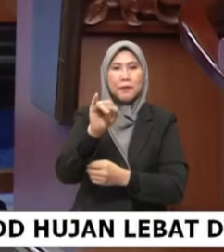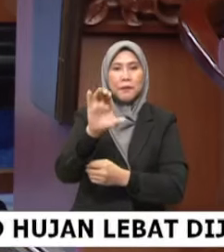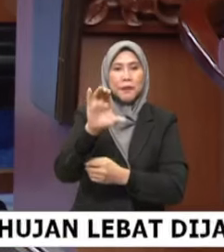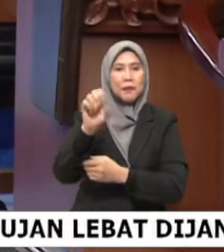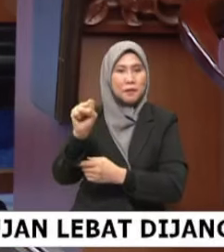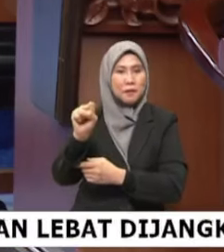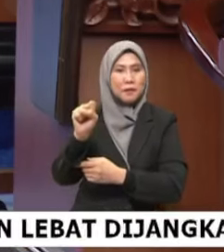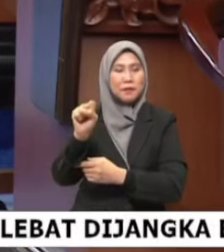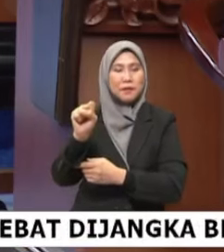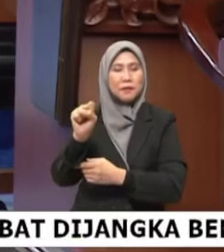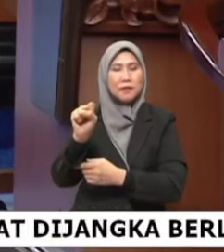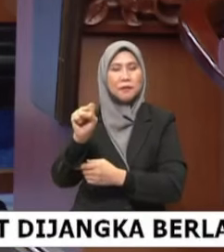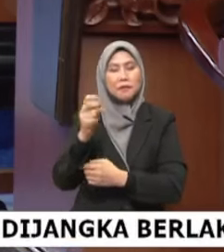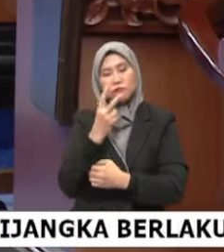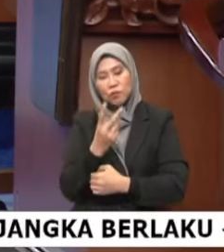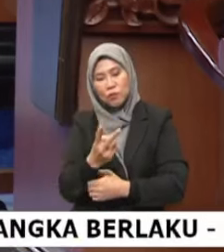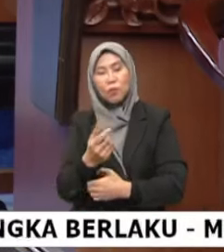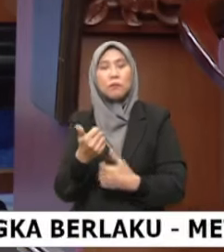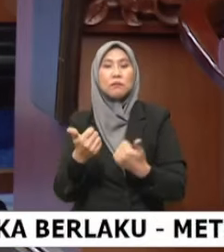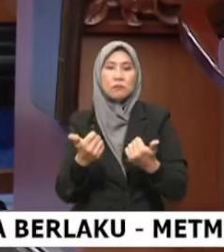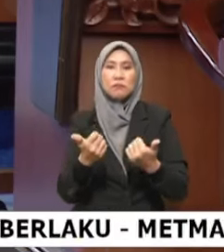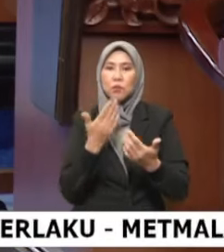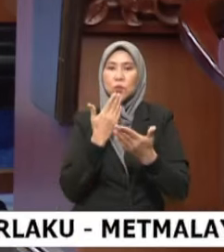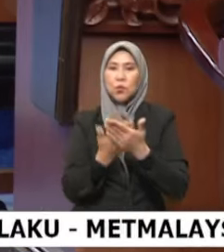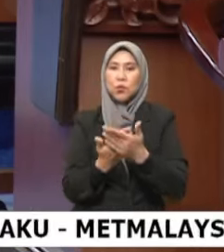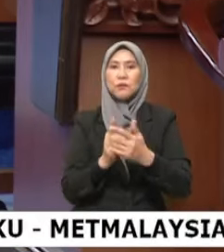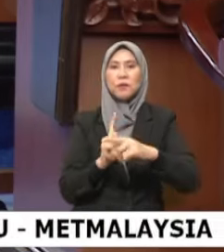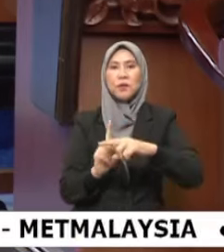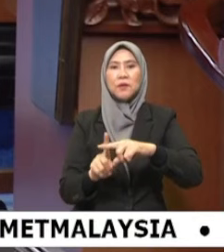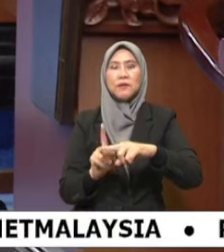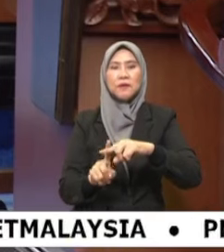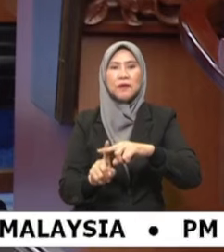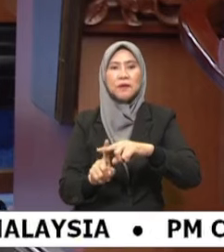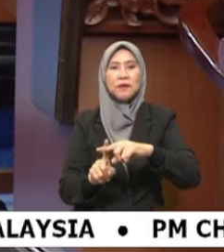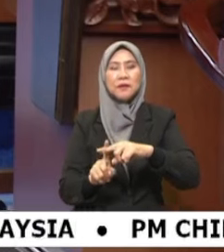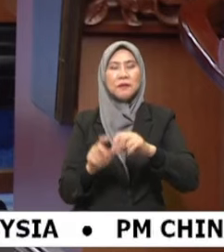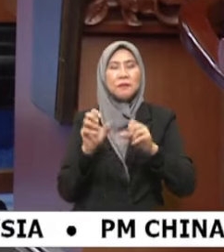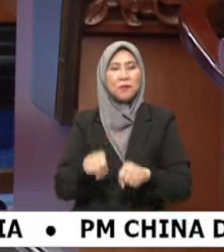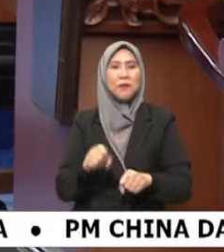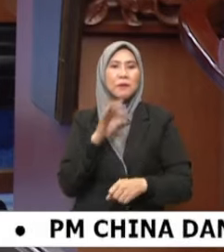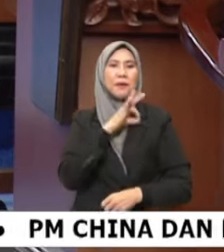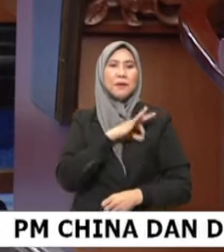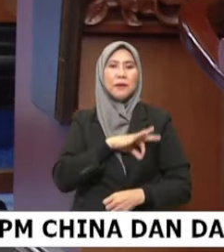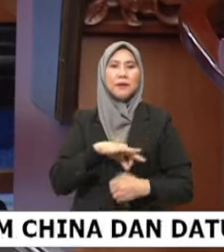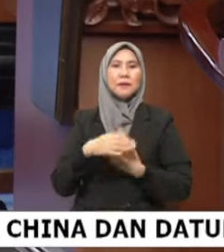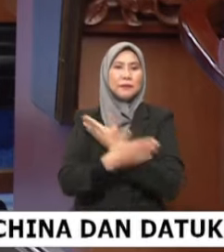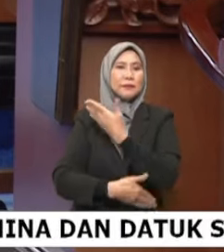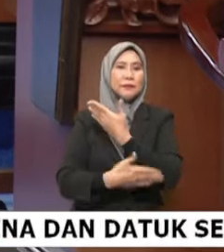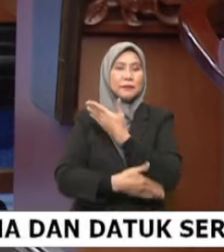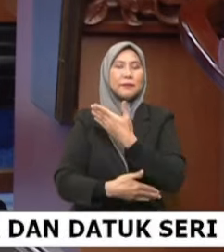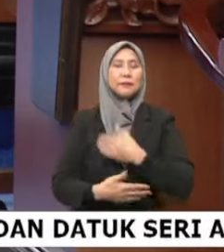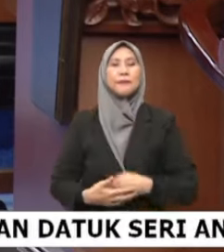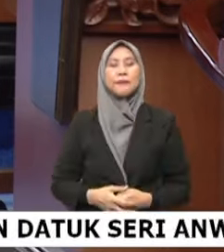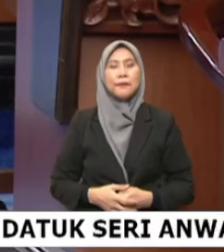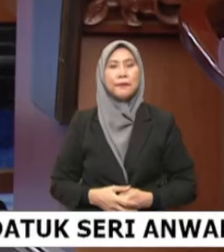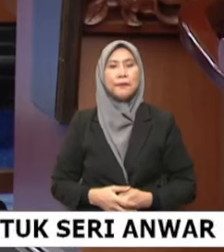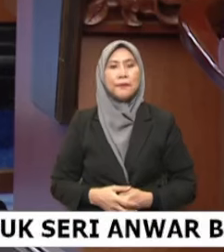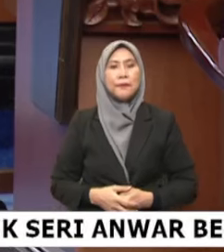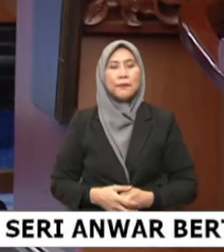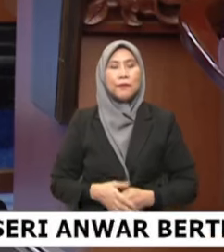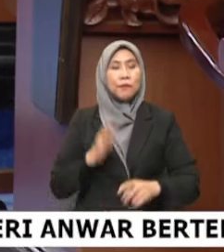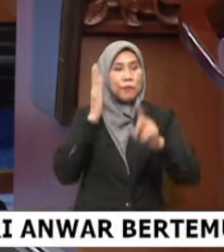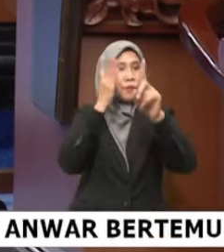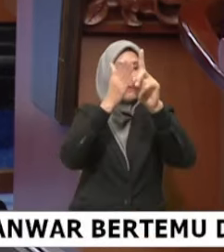Kita melihat ini sebagai satu perkembangan yang positif dan memanfaatkan negara. Salah satu teras